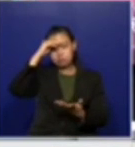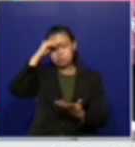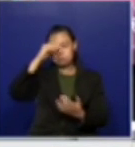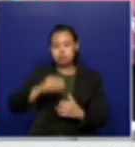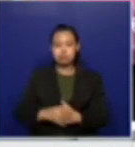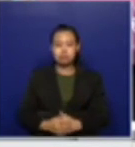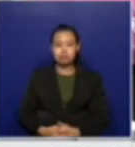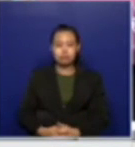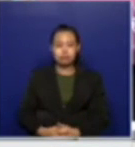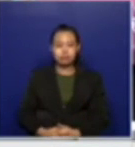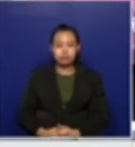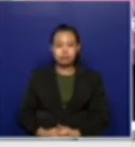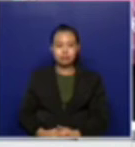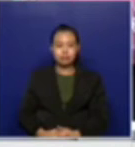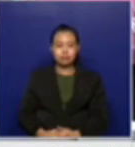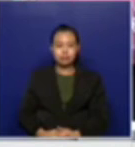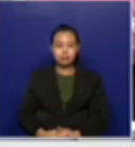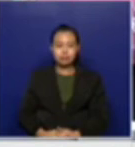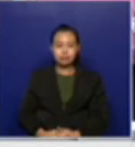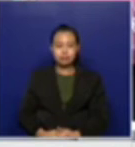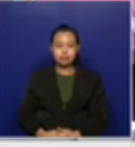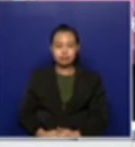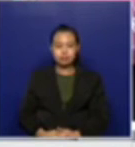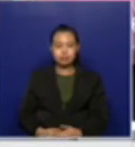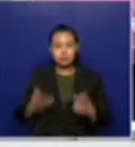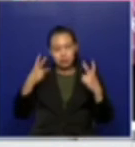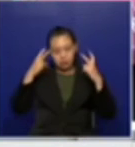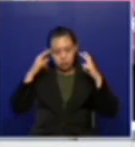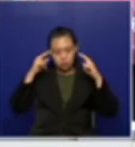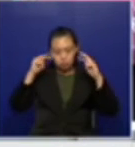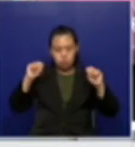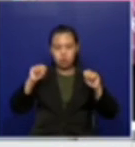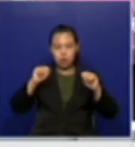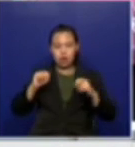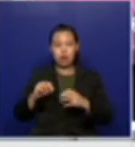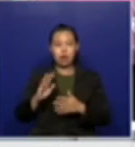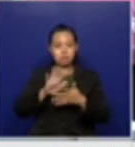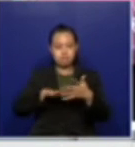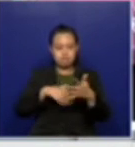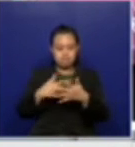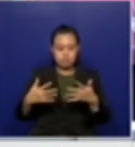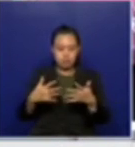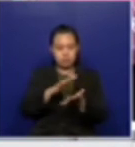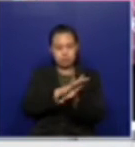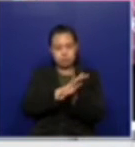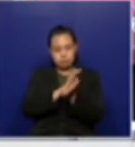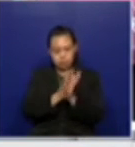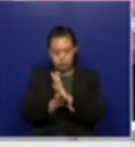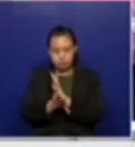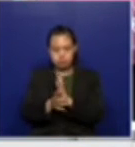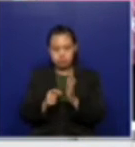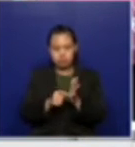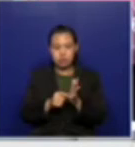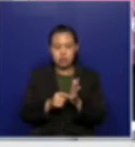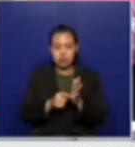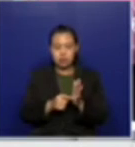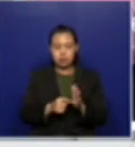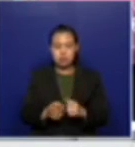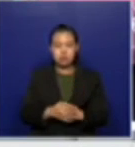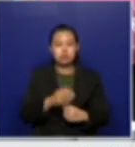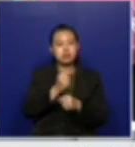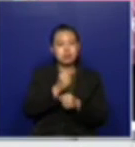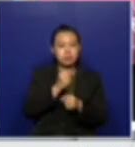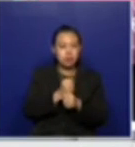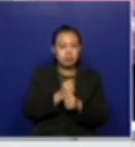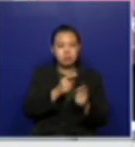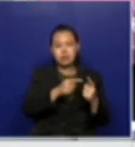ฐมนตรีนั้นได้เอาเรื่องการปฏิรูปเป็นข้ออ้างในการสืบทอดอำนาจแล้วก็มีข่าวว่ามี